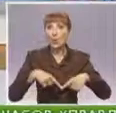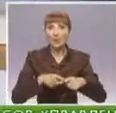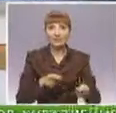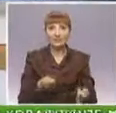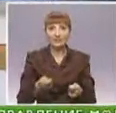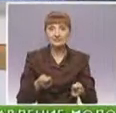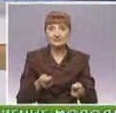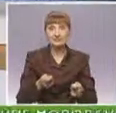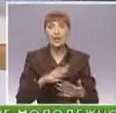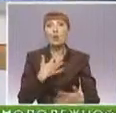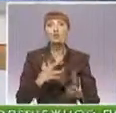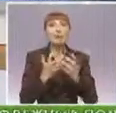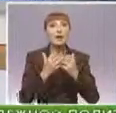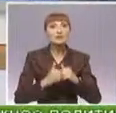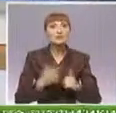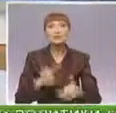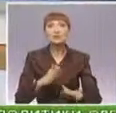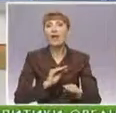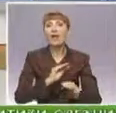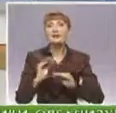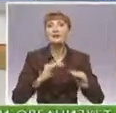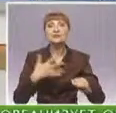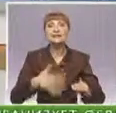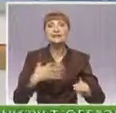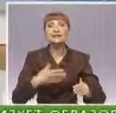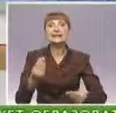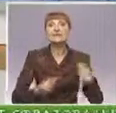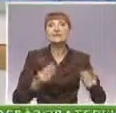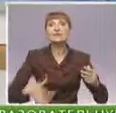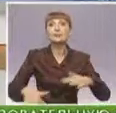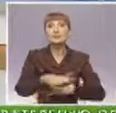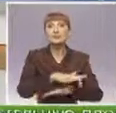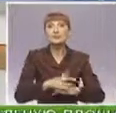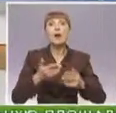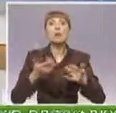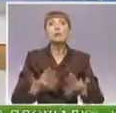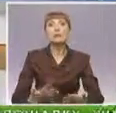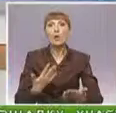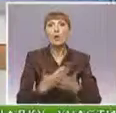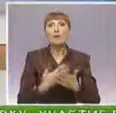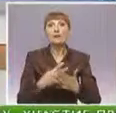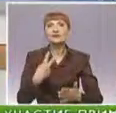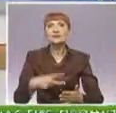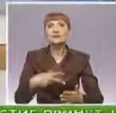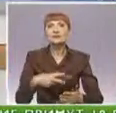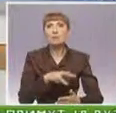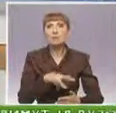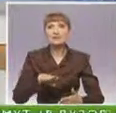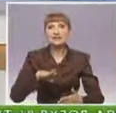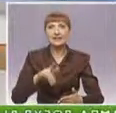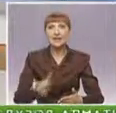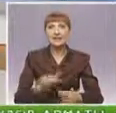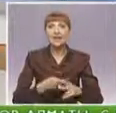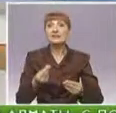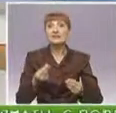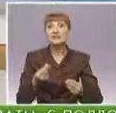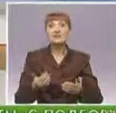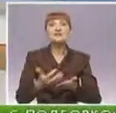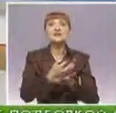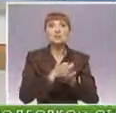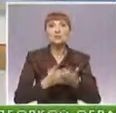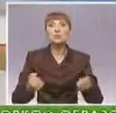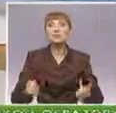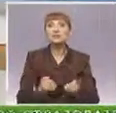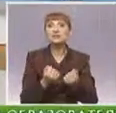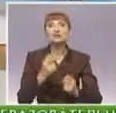местные органы власти. Уже подсчитано, что для оснащения 50 игровых площадок потребуется около 20 миллионов тенге. Эти средства соберут